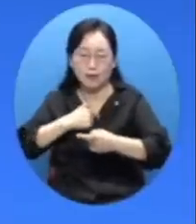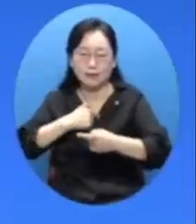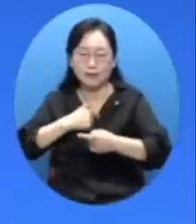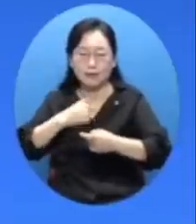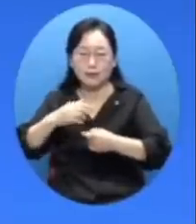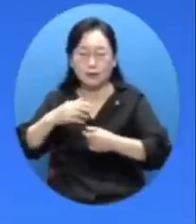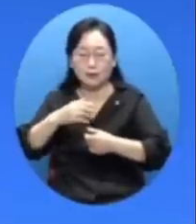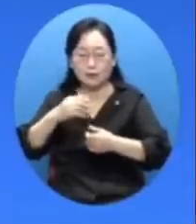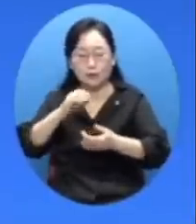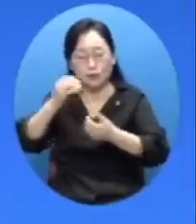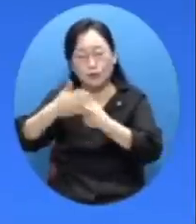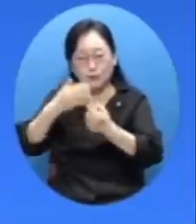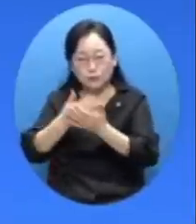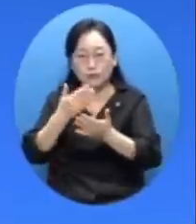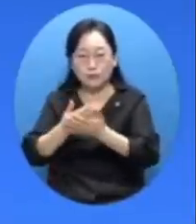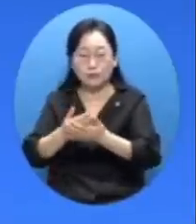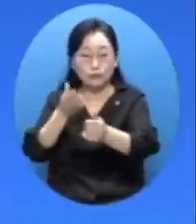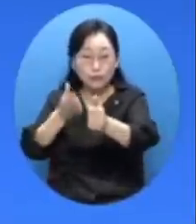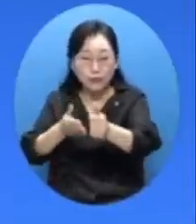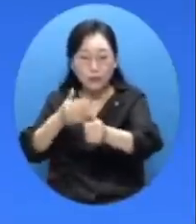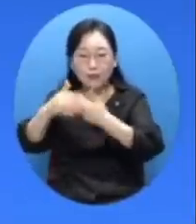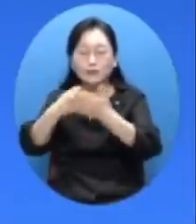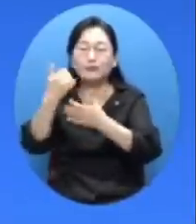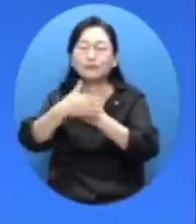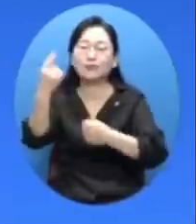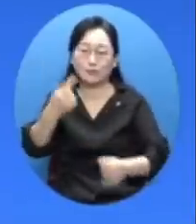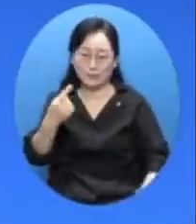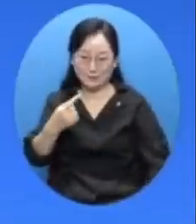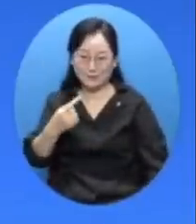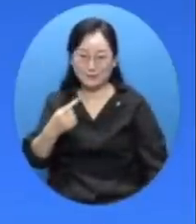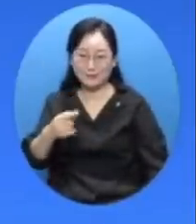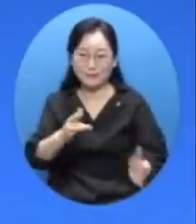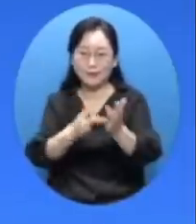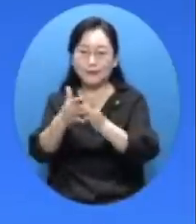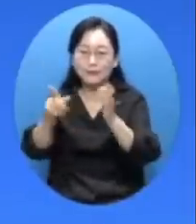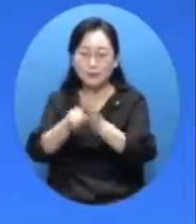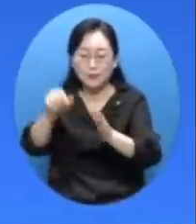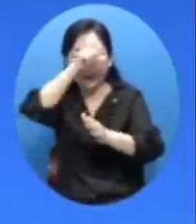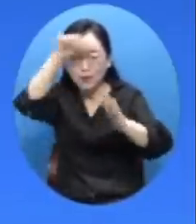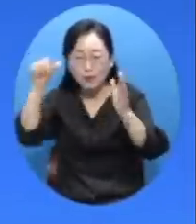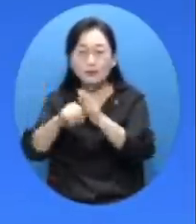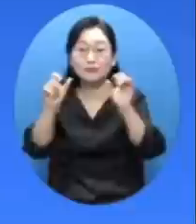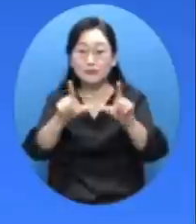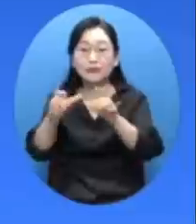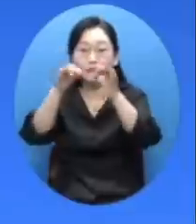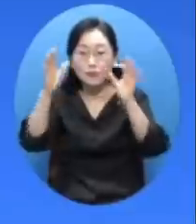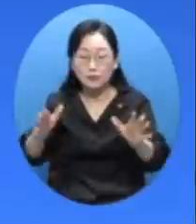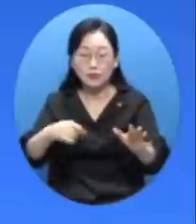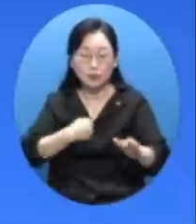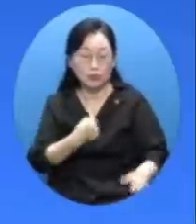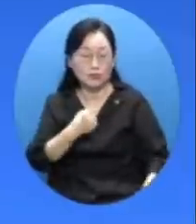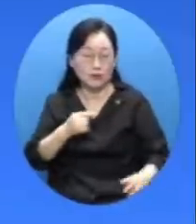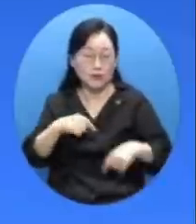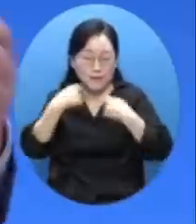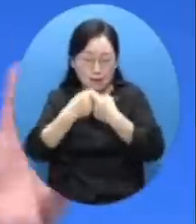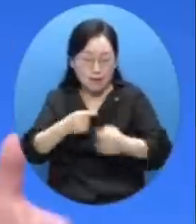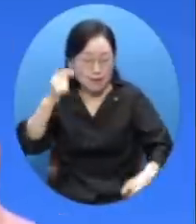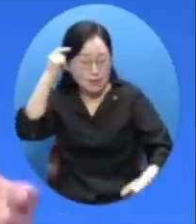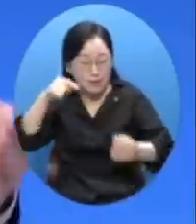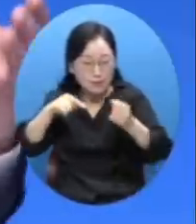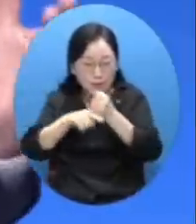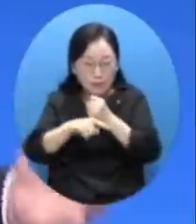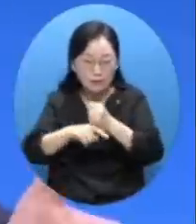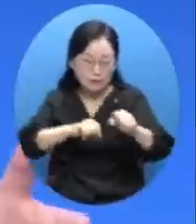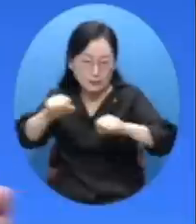하나님의 은혜가 임하게 되는 것입니다. 예수 믿고 한평생 살면서 내 뜻과 내 생각대로 살아가면 늘